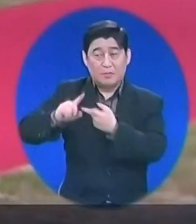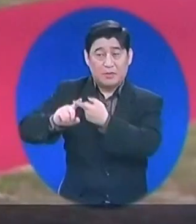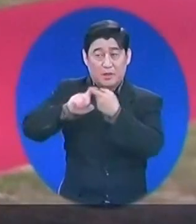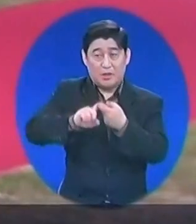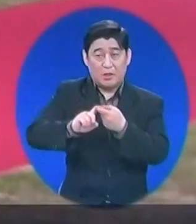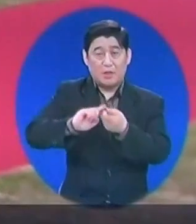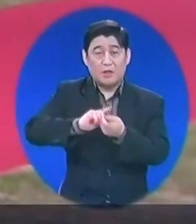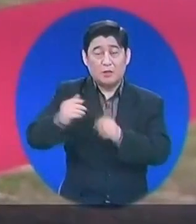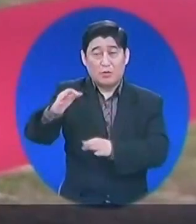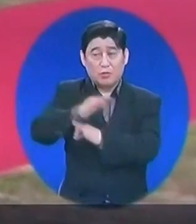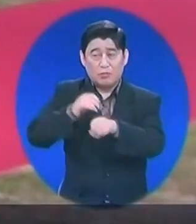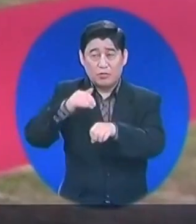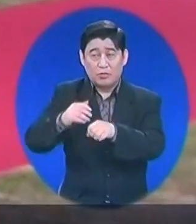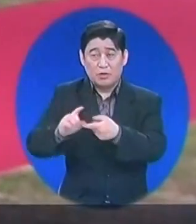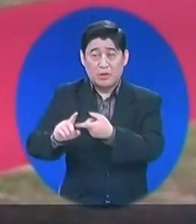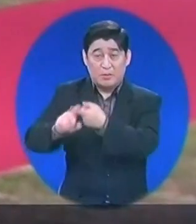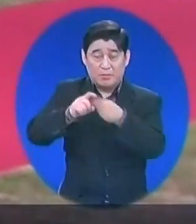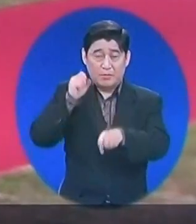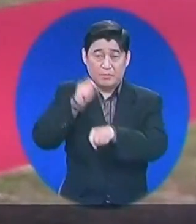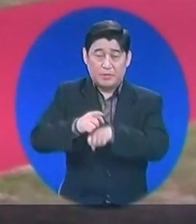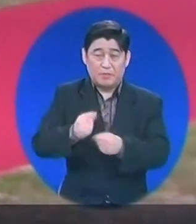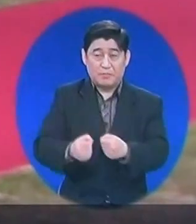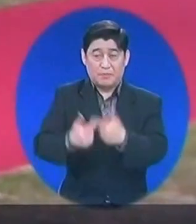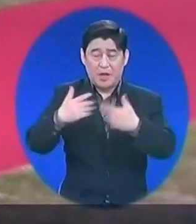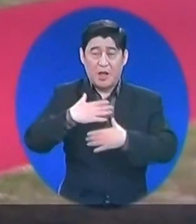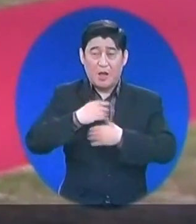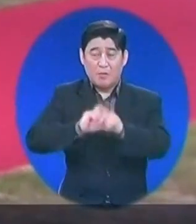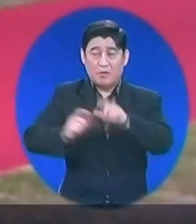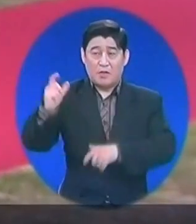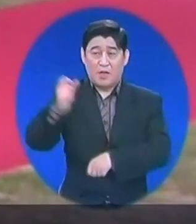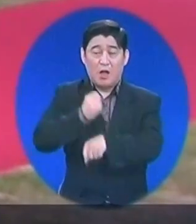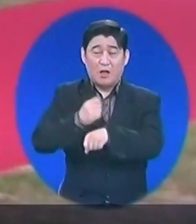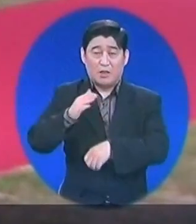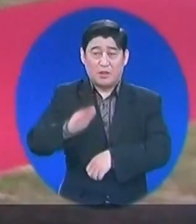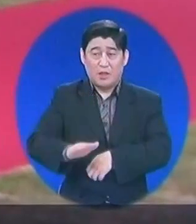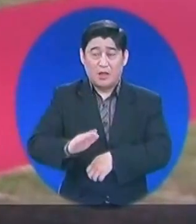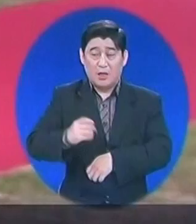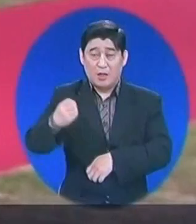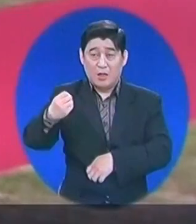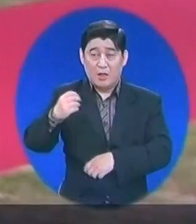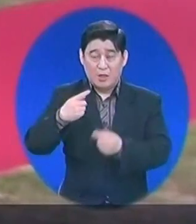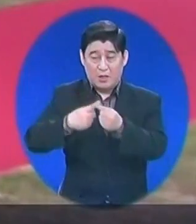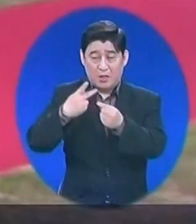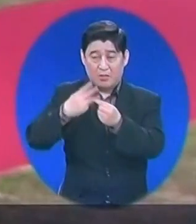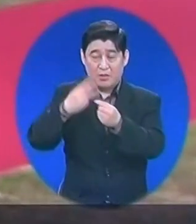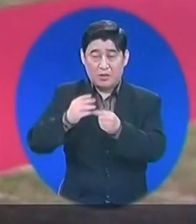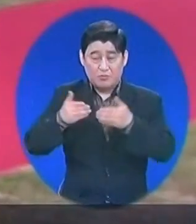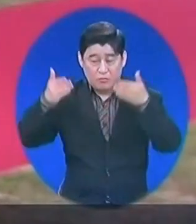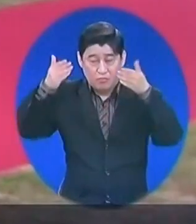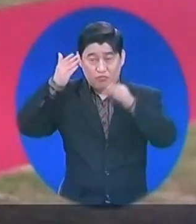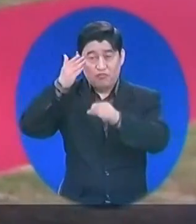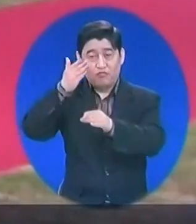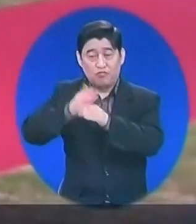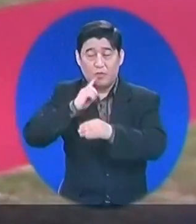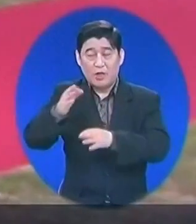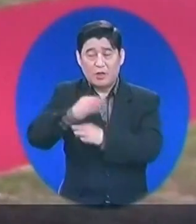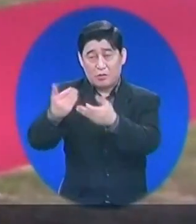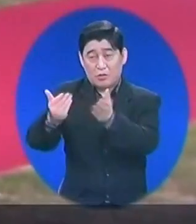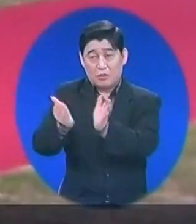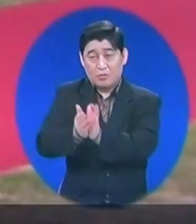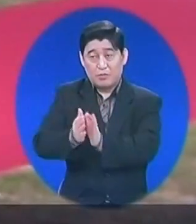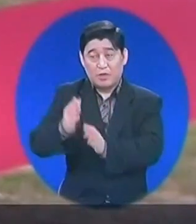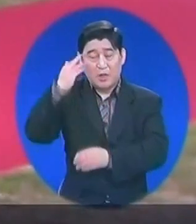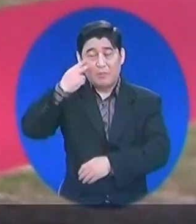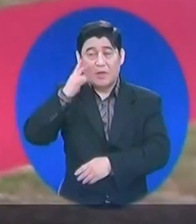간의 상호 운용성을 보다 증대해서 안보를 더 강화하겠다. 이런 얘기 세 가지를 중점적으로 했습니다. 네. 경제적인